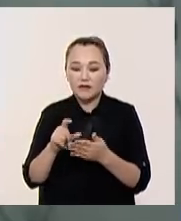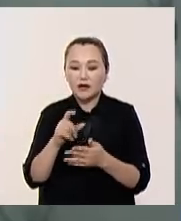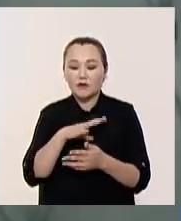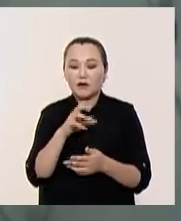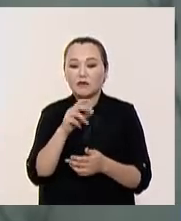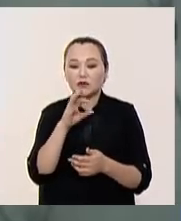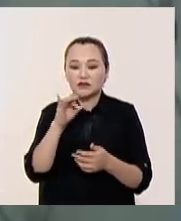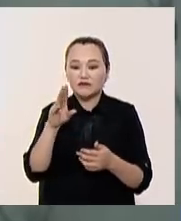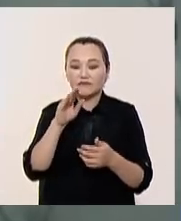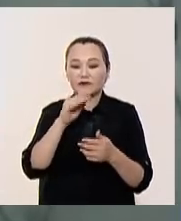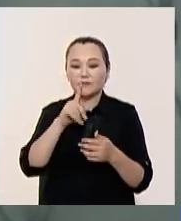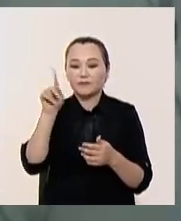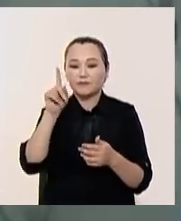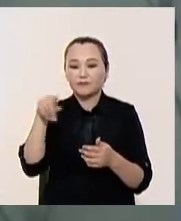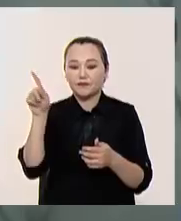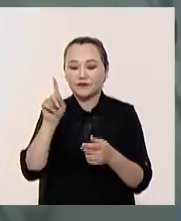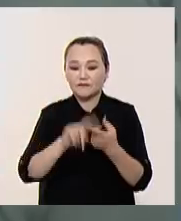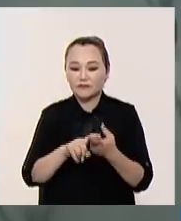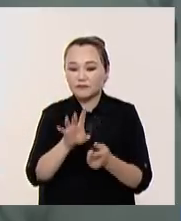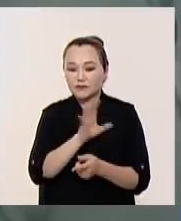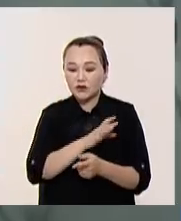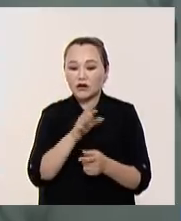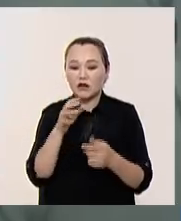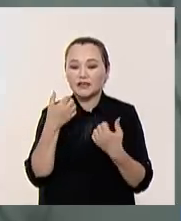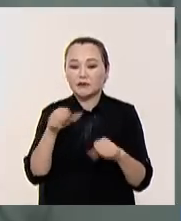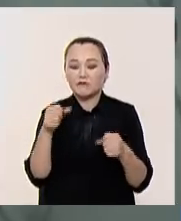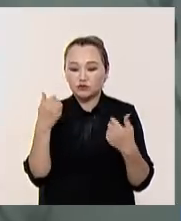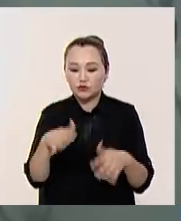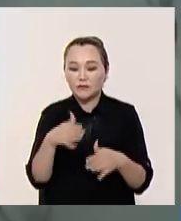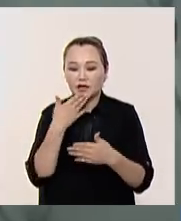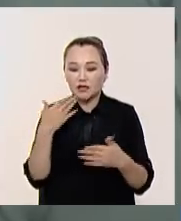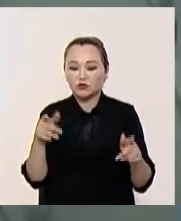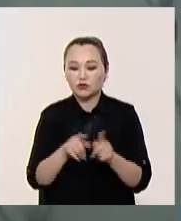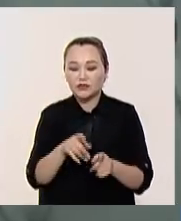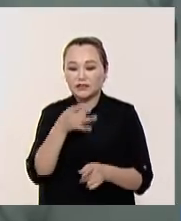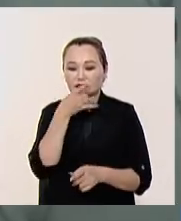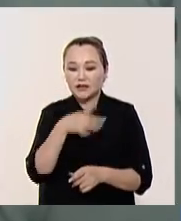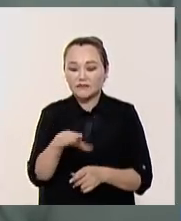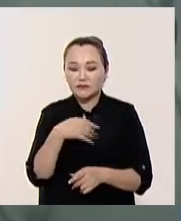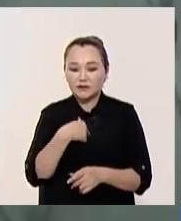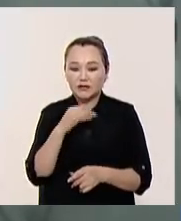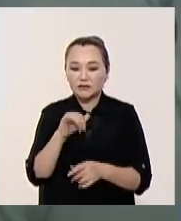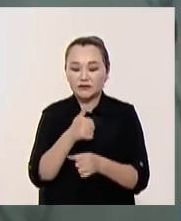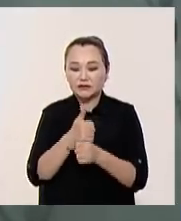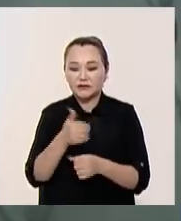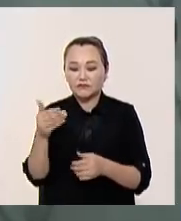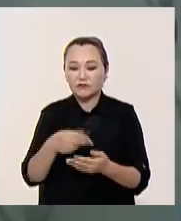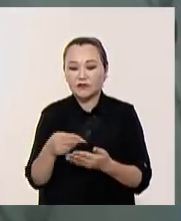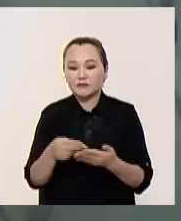апострофы, апострофический вариант. От них избавились, но последний вариант тоже не устроил и меня, и президент его